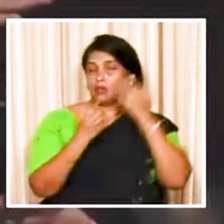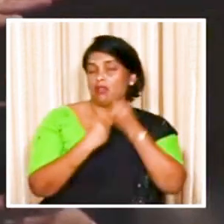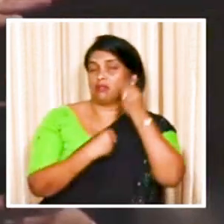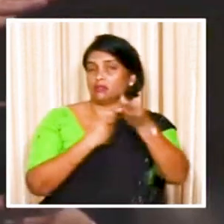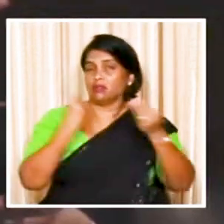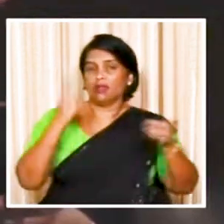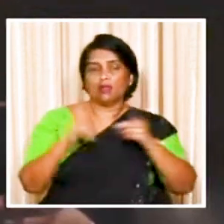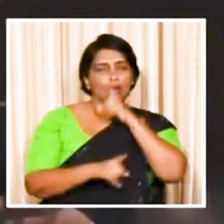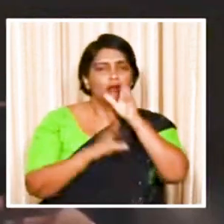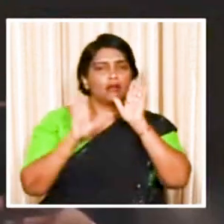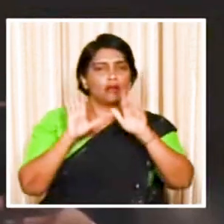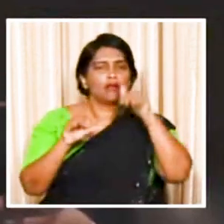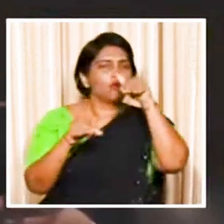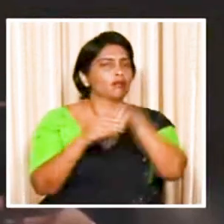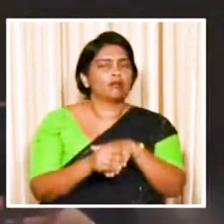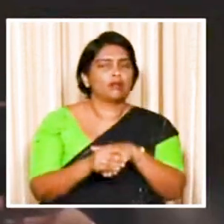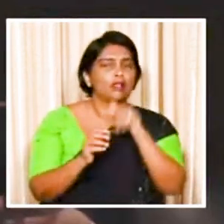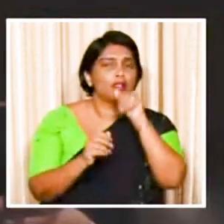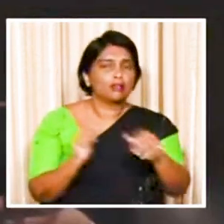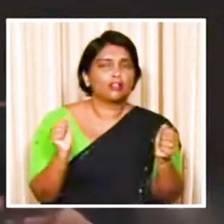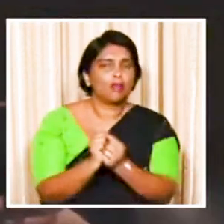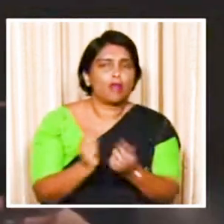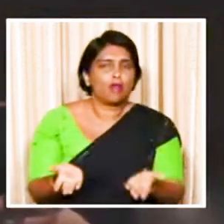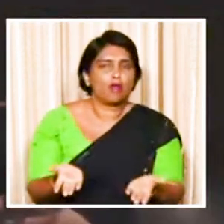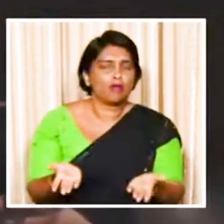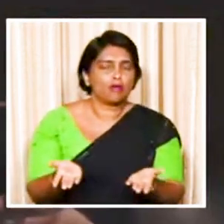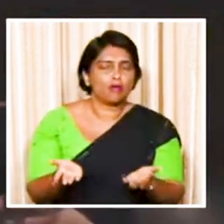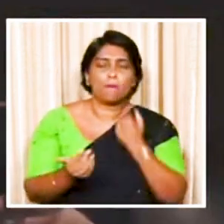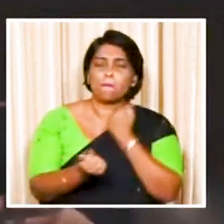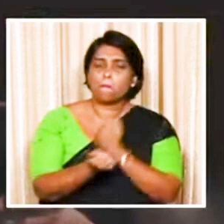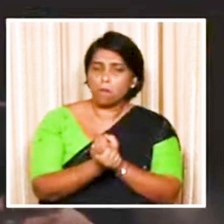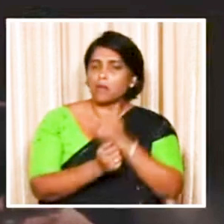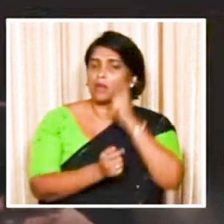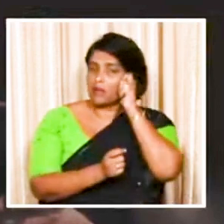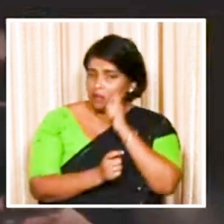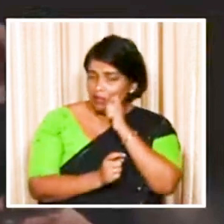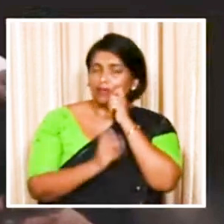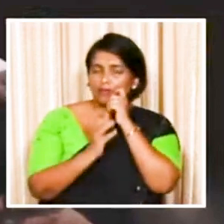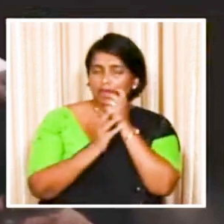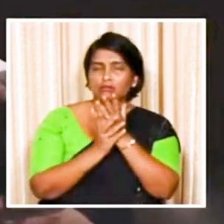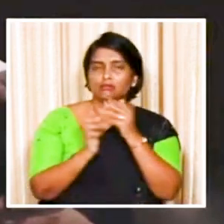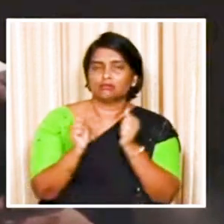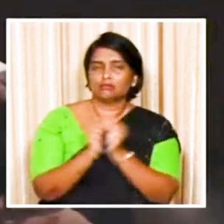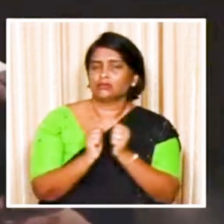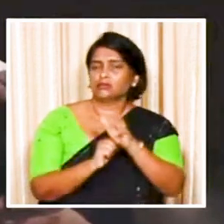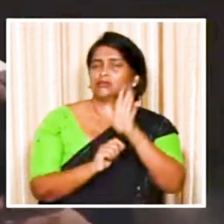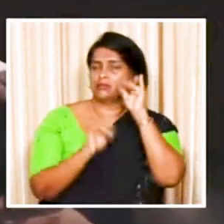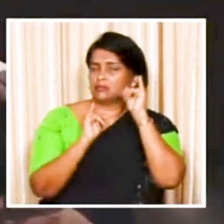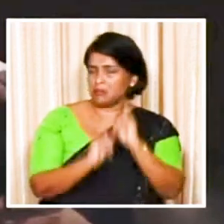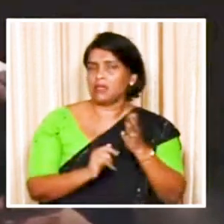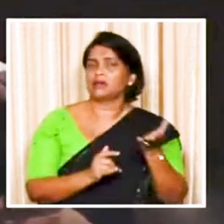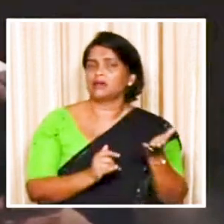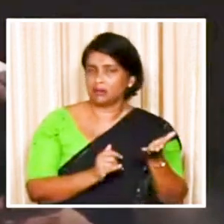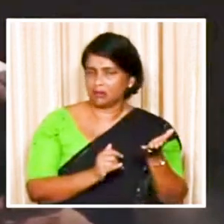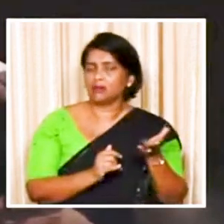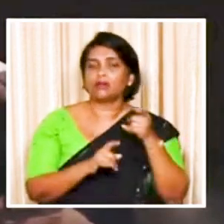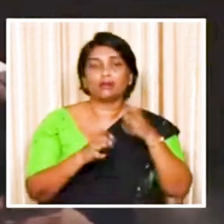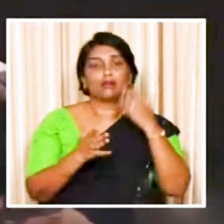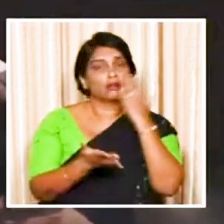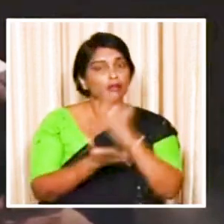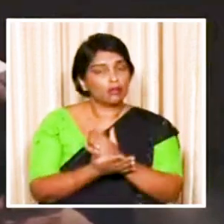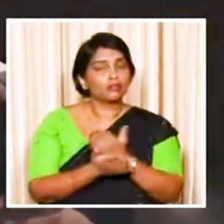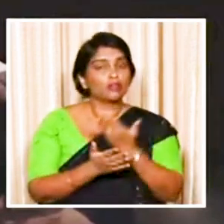மிக போலீஸ் பயங்கரவாதம் தாண்டவம் ஆடி இருக்கிறது. இந்த போலீஸ் பயங்கரவாதத்தை கட்டுப்படுத்த அரசாங்கத்தால் முடியவில்லை. அதே